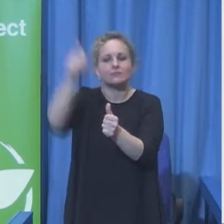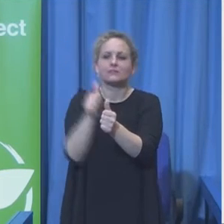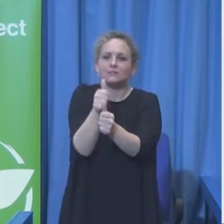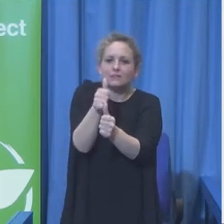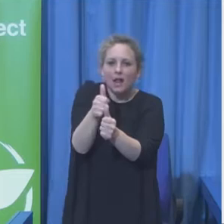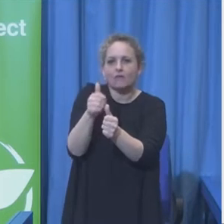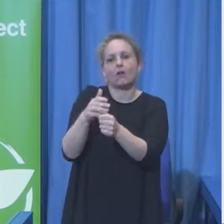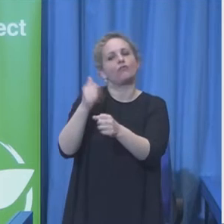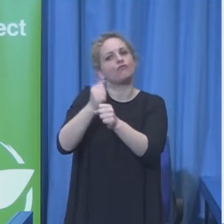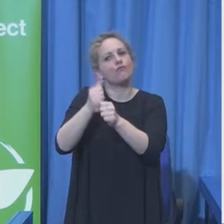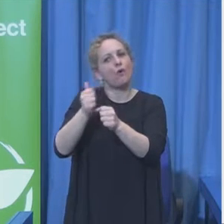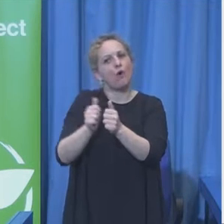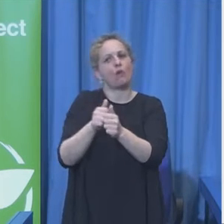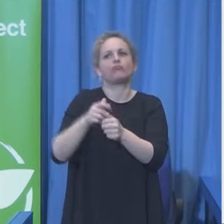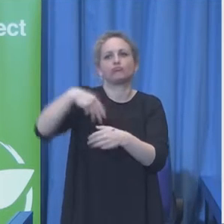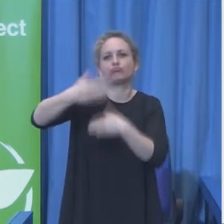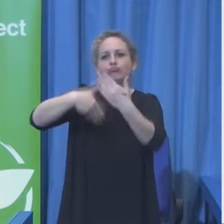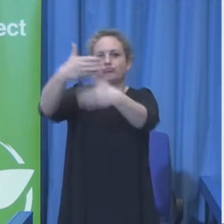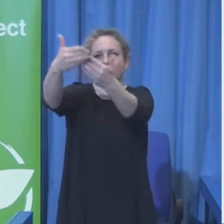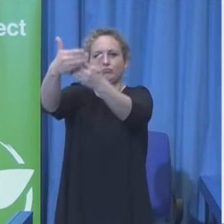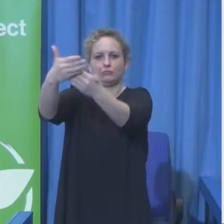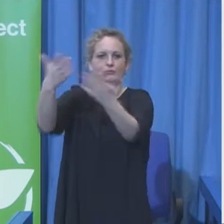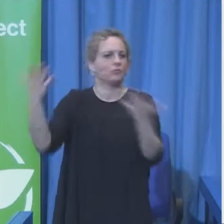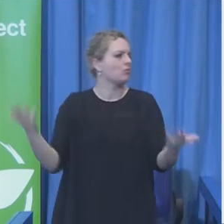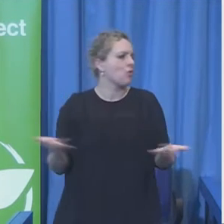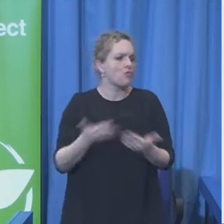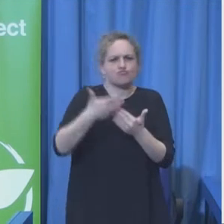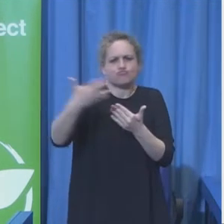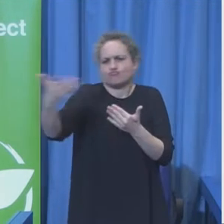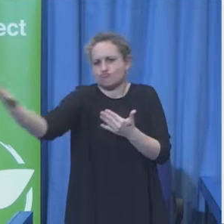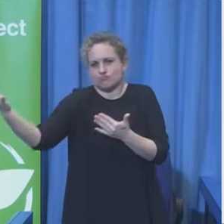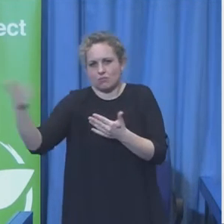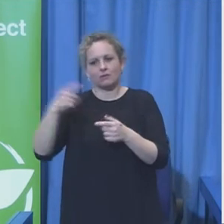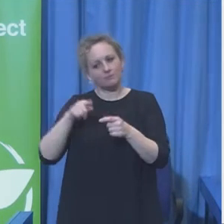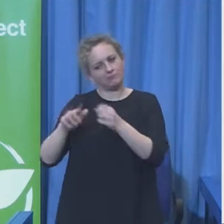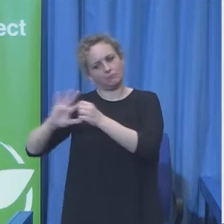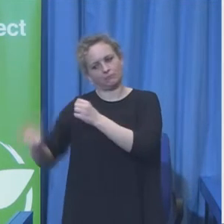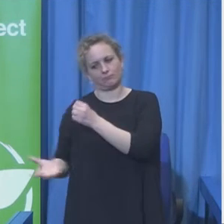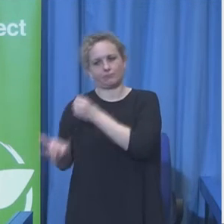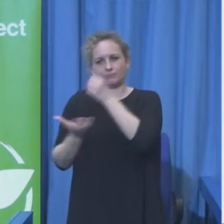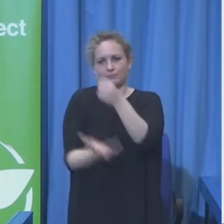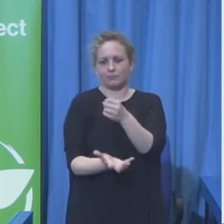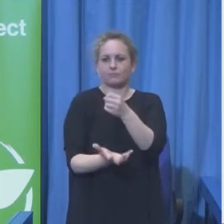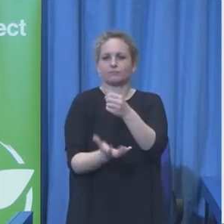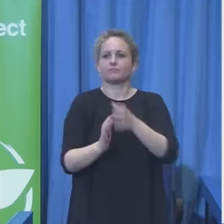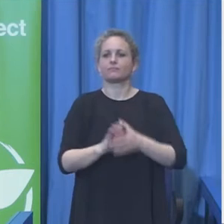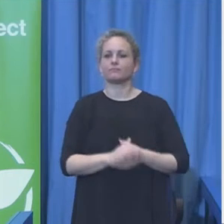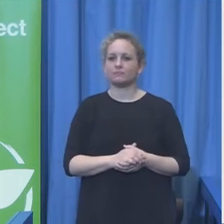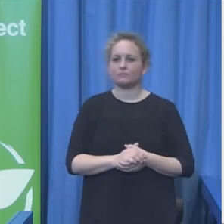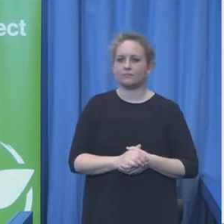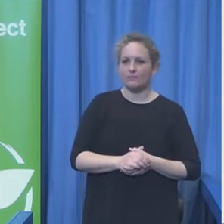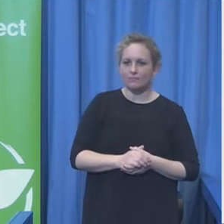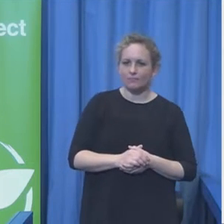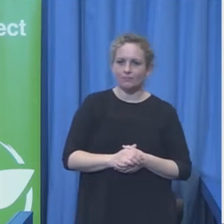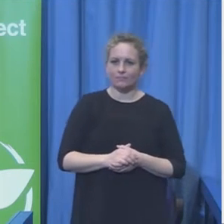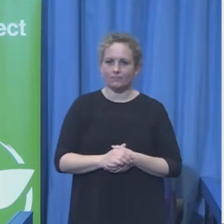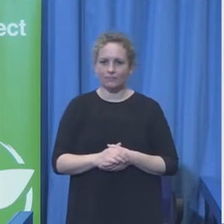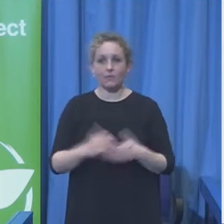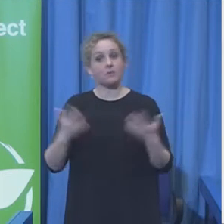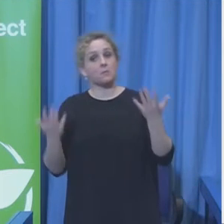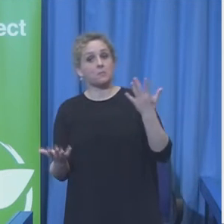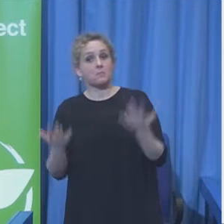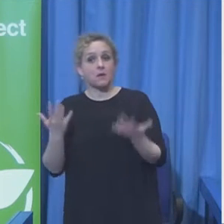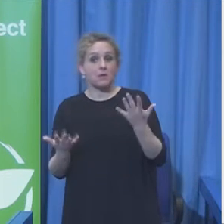related to securing subsidies, for example, through vouchers or personal budgets. Utworzyć system wsparcia